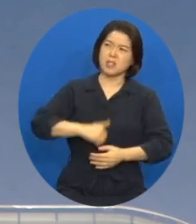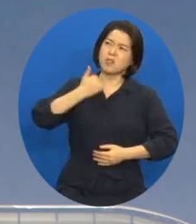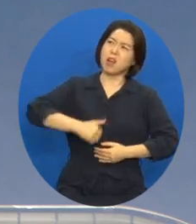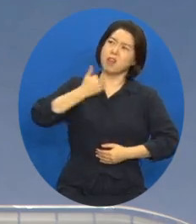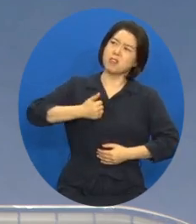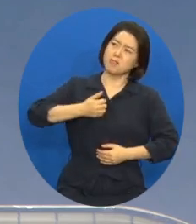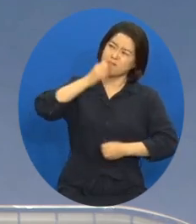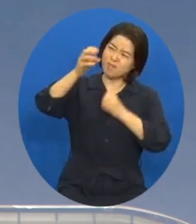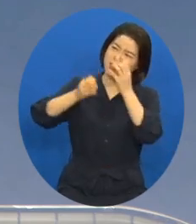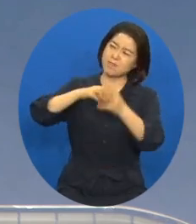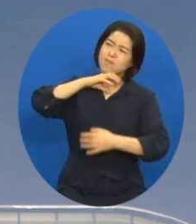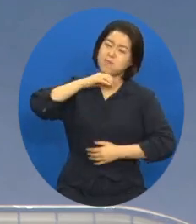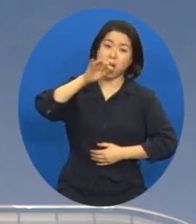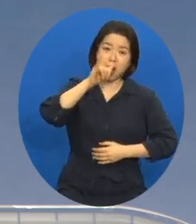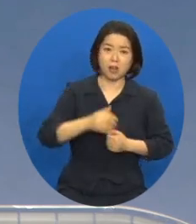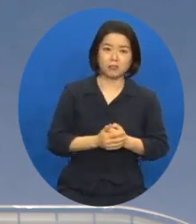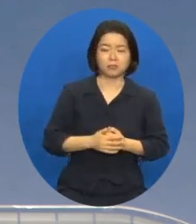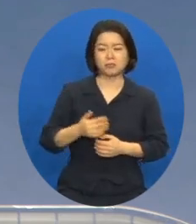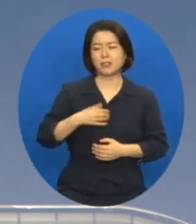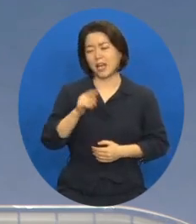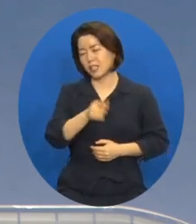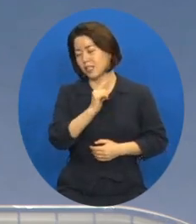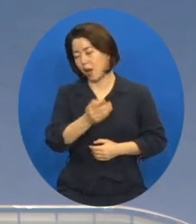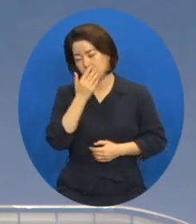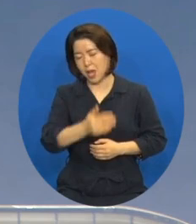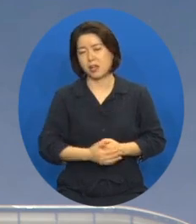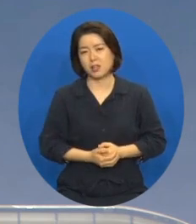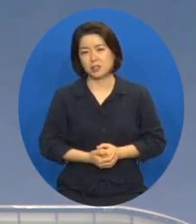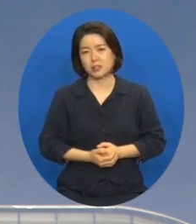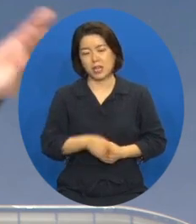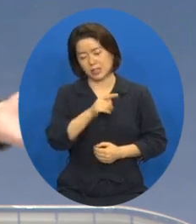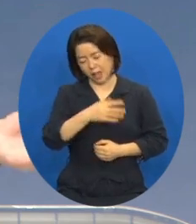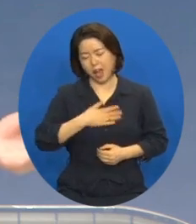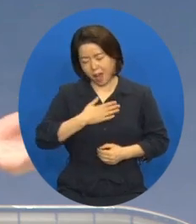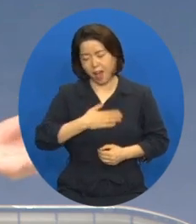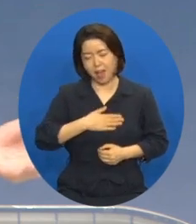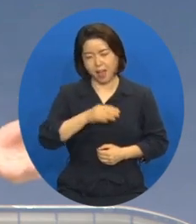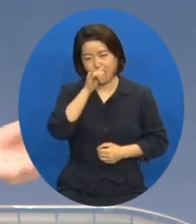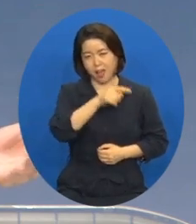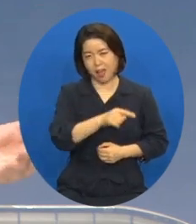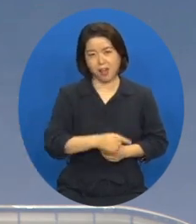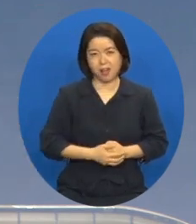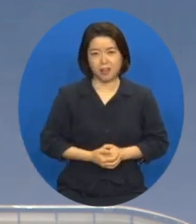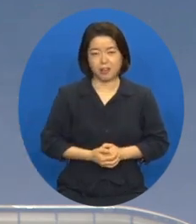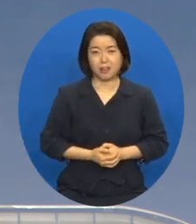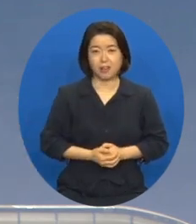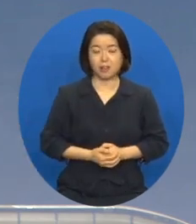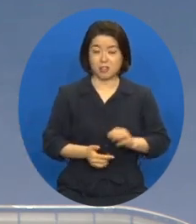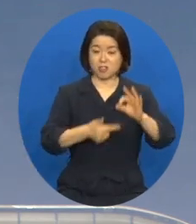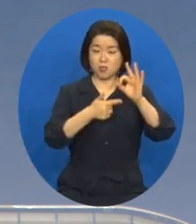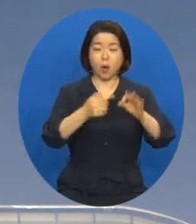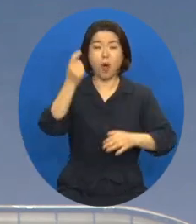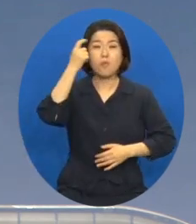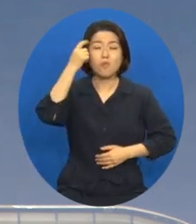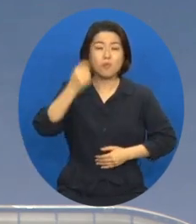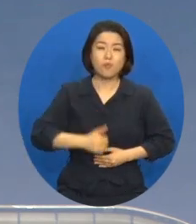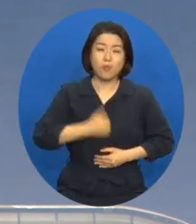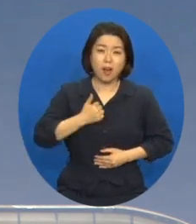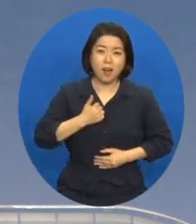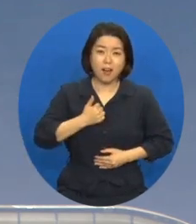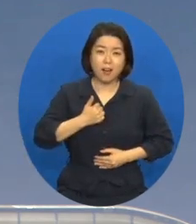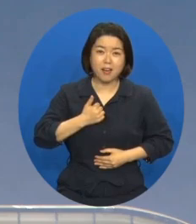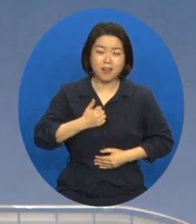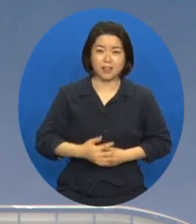막 난리도 아니었어요. 나 이럴 줄 알았어. 아, 이럴 줄 알았다니까. 요나가 왜 이렇게 화를 내는